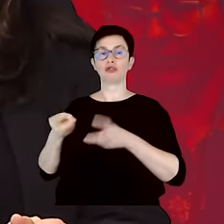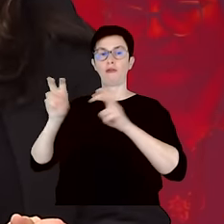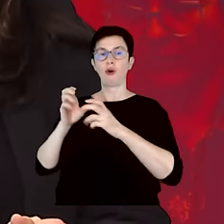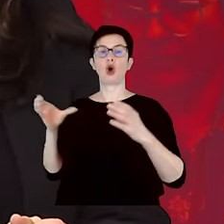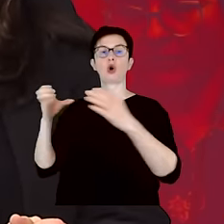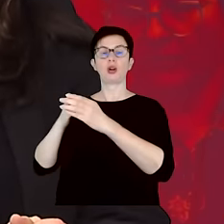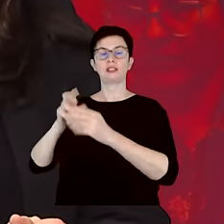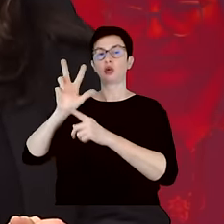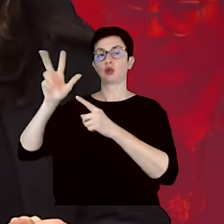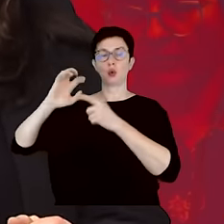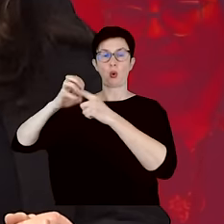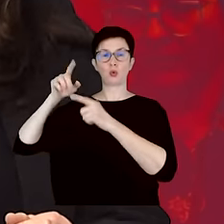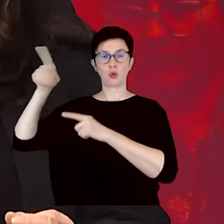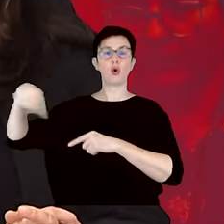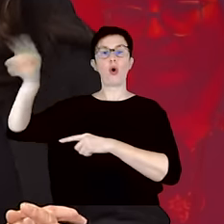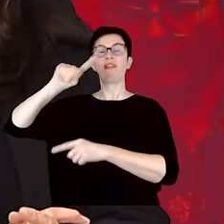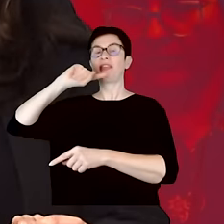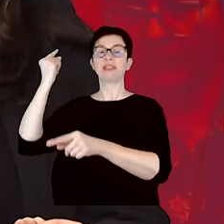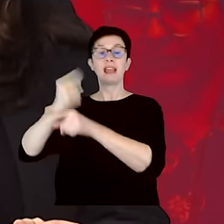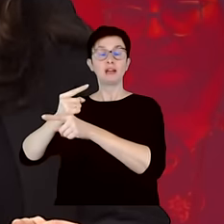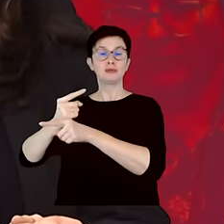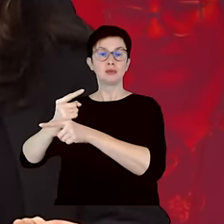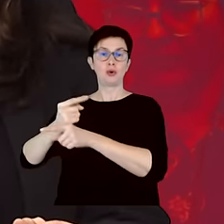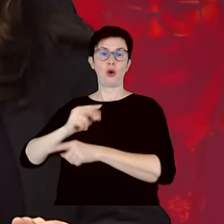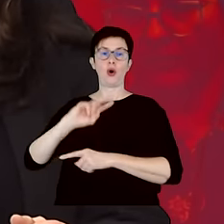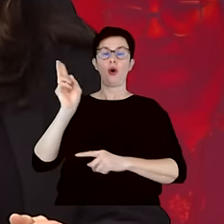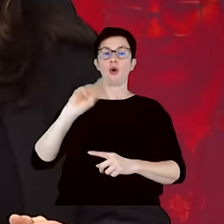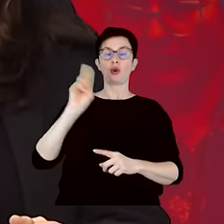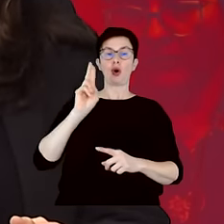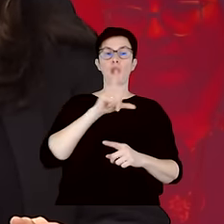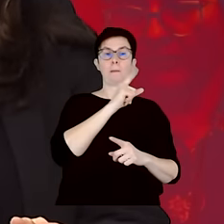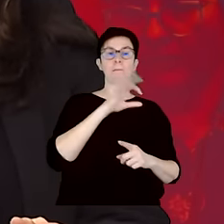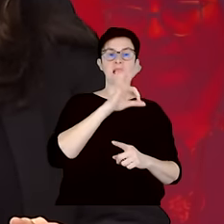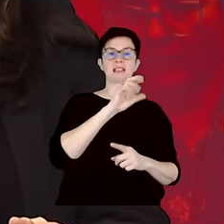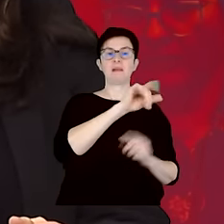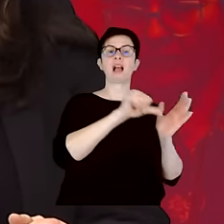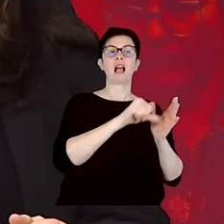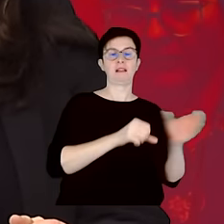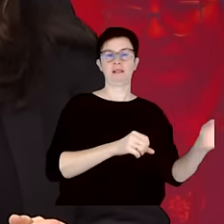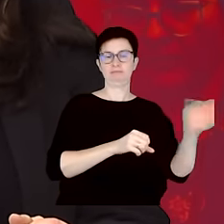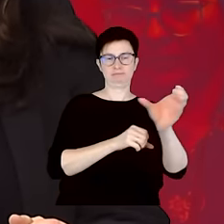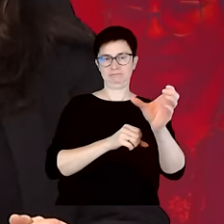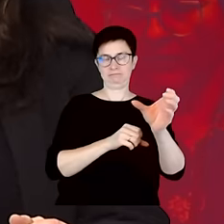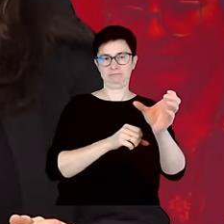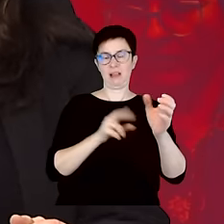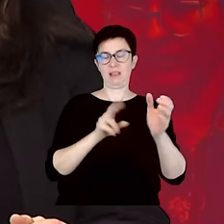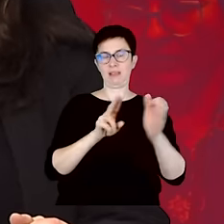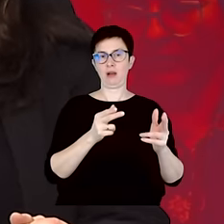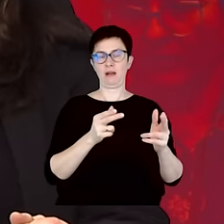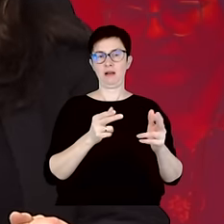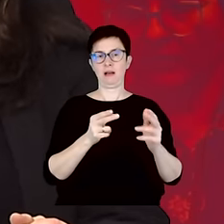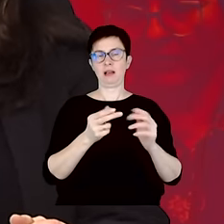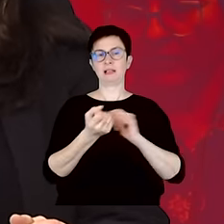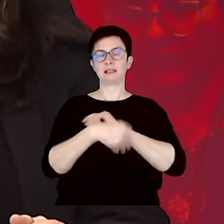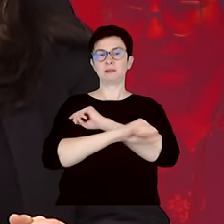grudnia, miały decydować, kogo klub Prawa i Sprawiedliwości ma wysunąć jako kandydata na fotel wicemarszałka